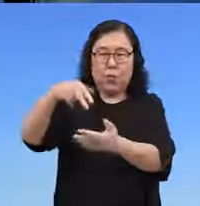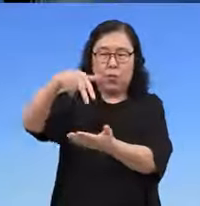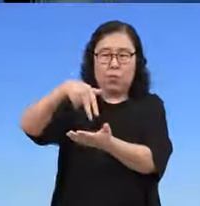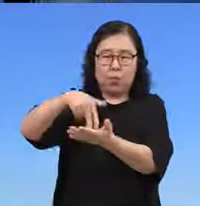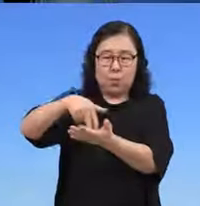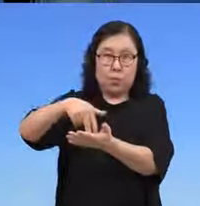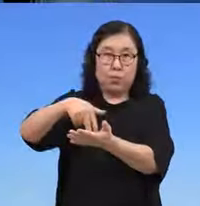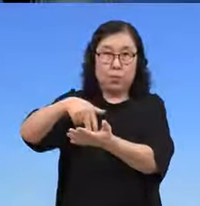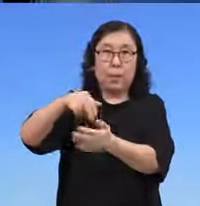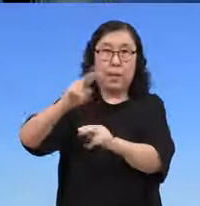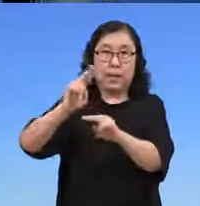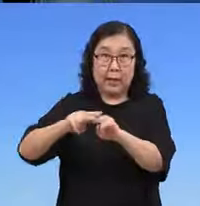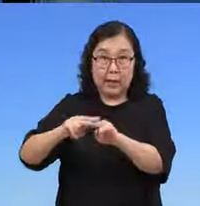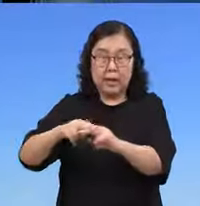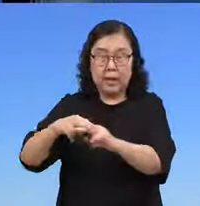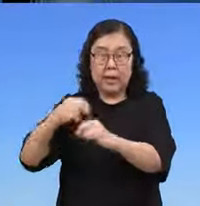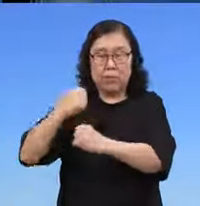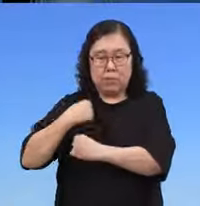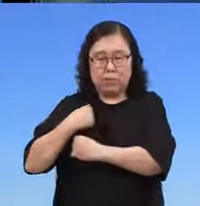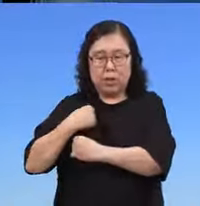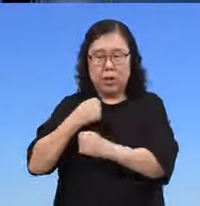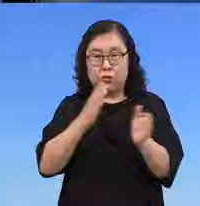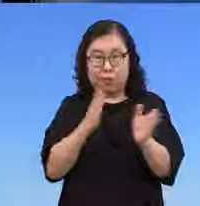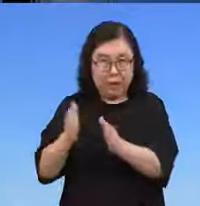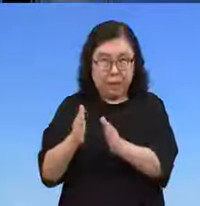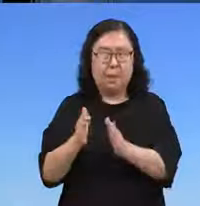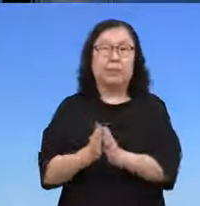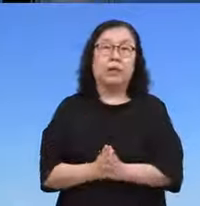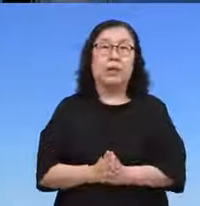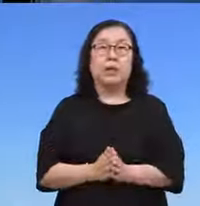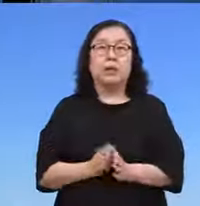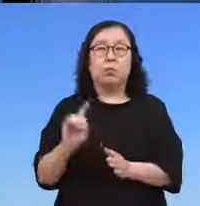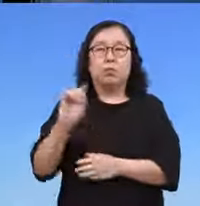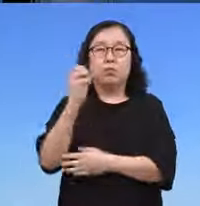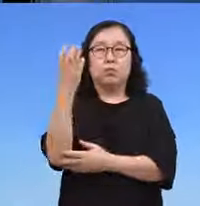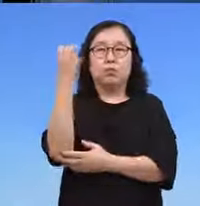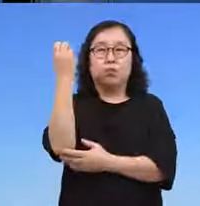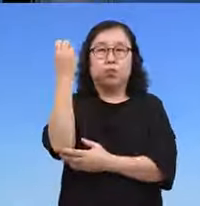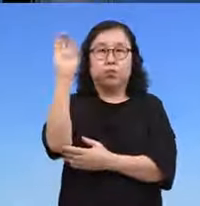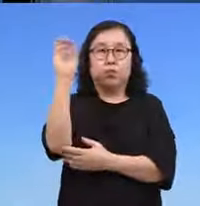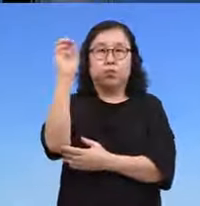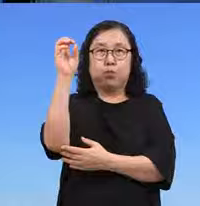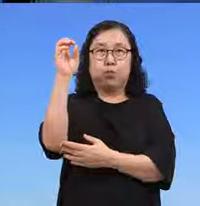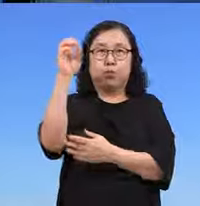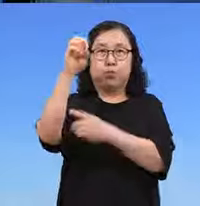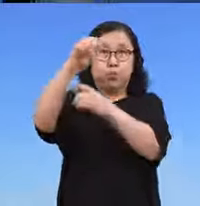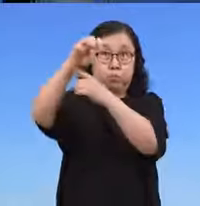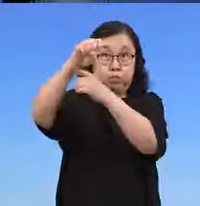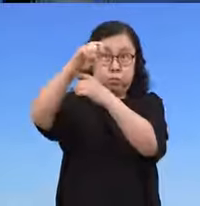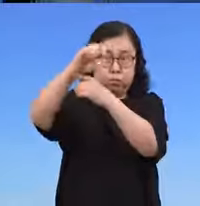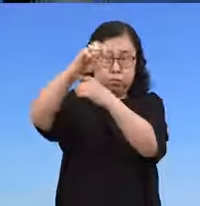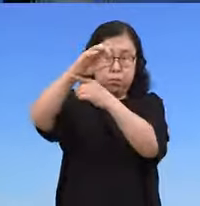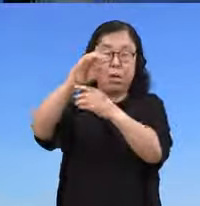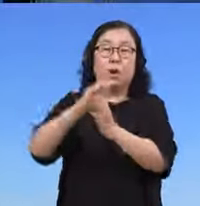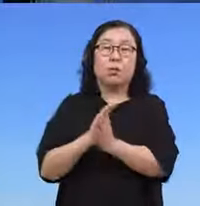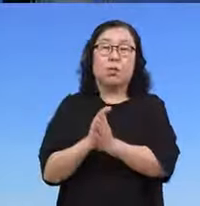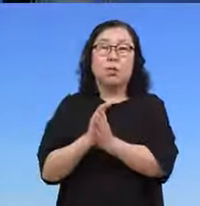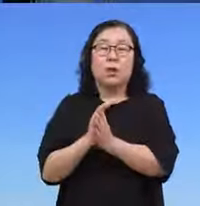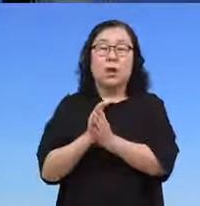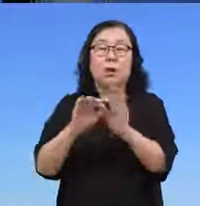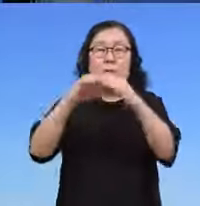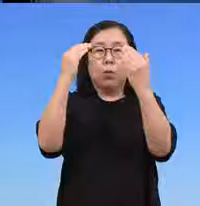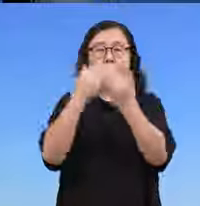이 명령을 받은 부관은 비상사일행과 함께 함대에 전파했고, 군함의